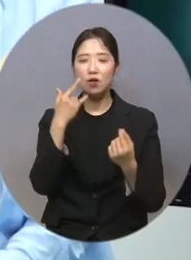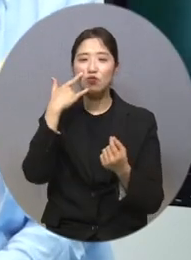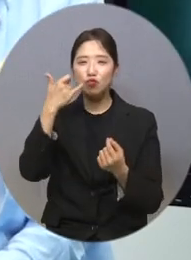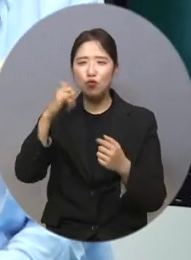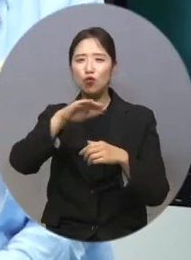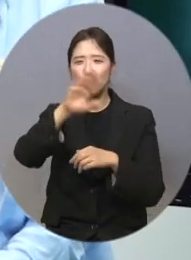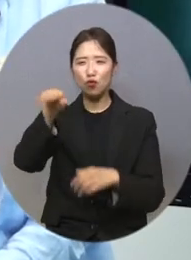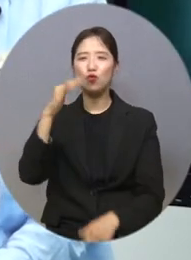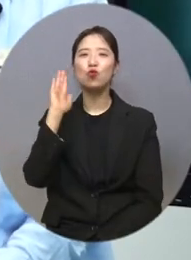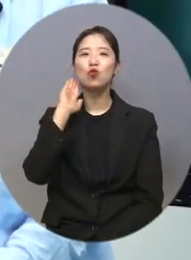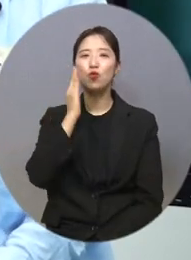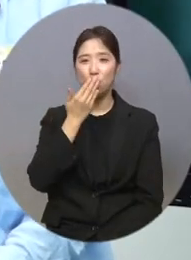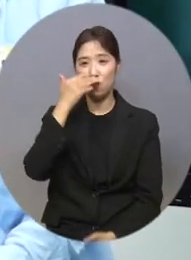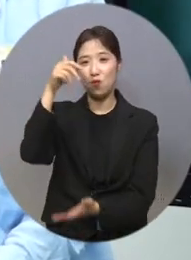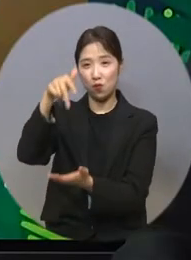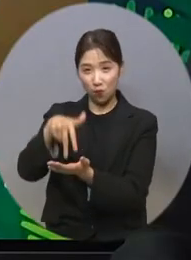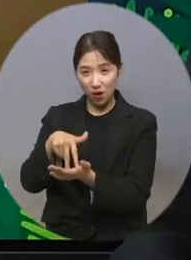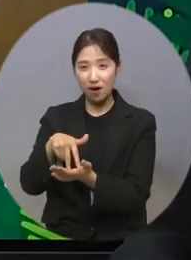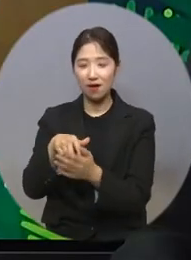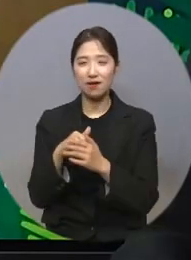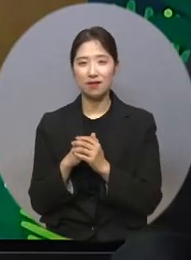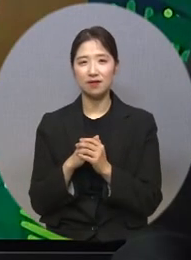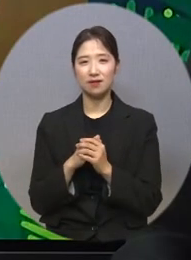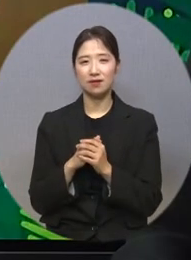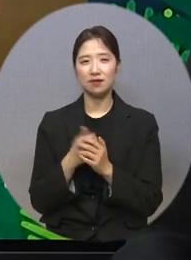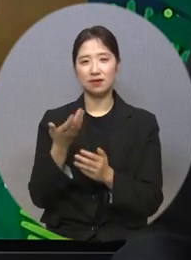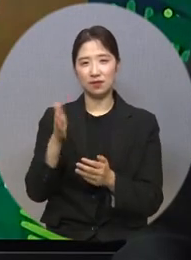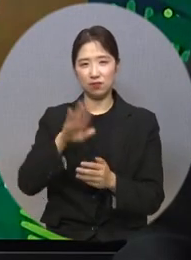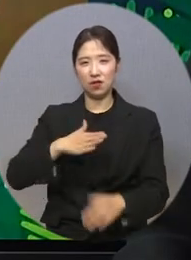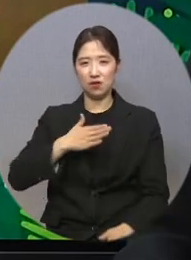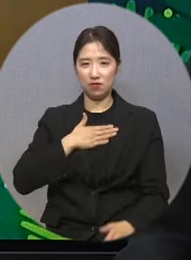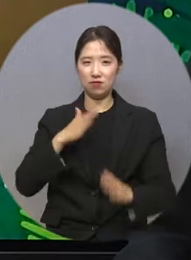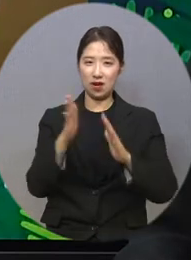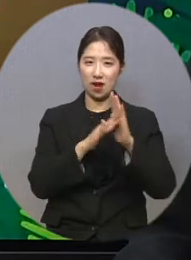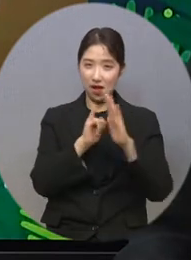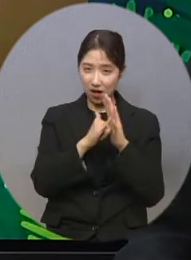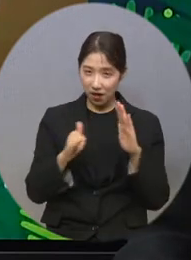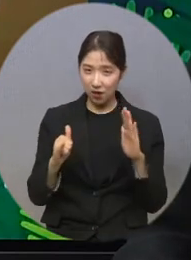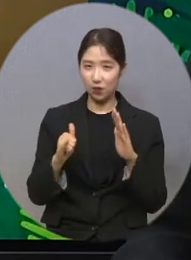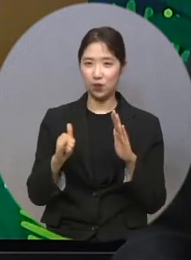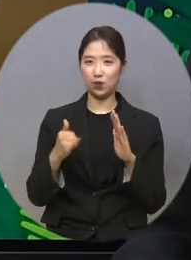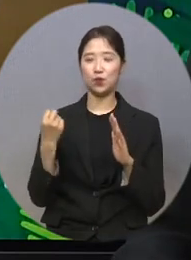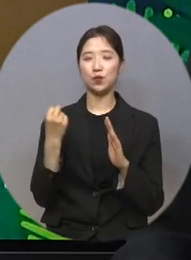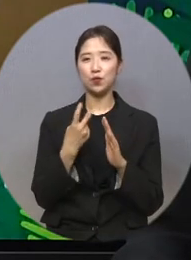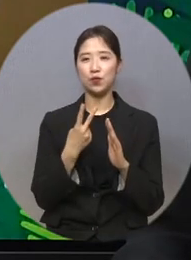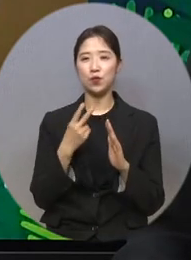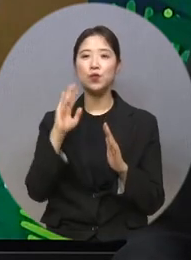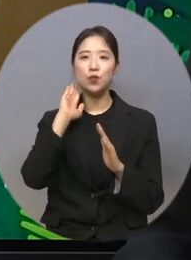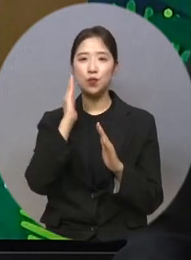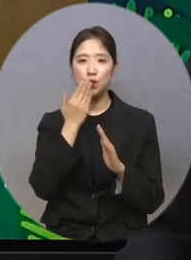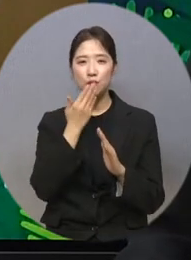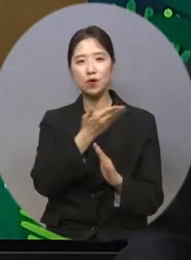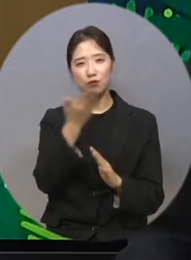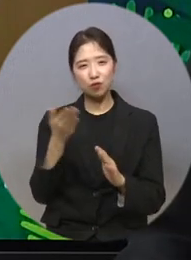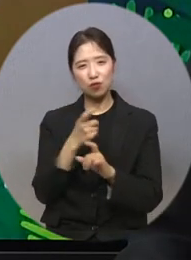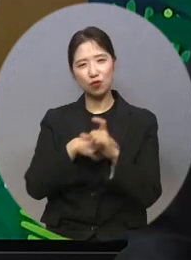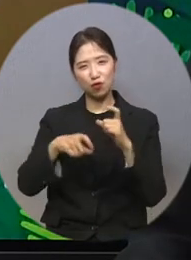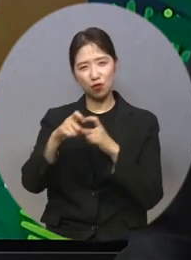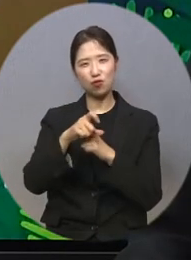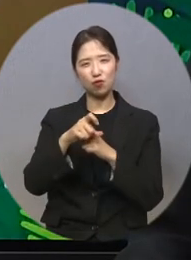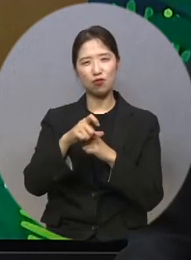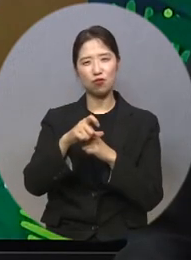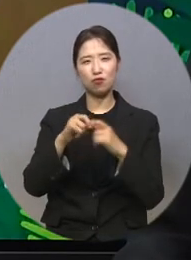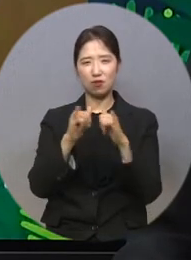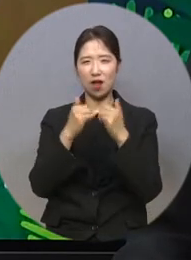부모님이 다 이제 농인 부모이시지만 그래도 우리 가족 구성원이나 이렇게 농인분들이 더 비중이